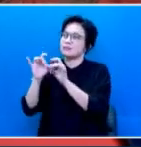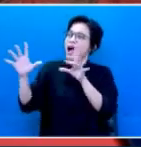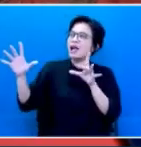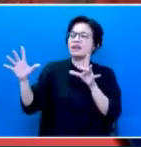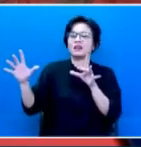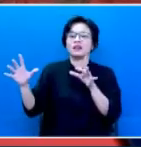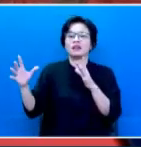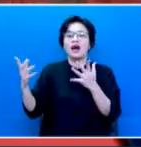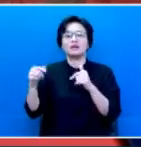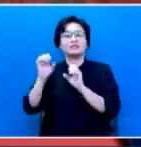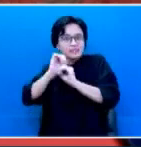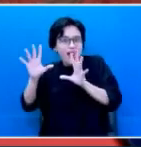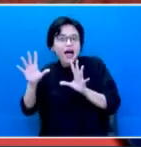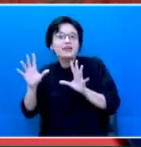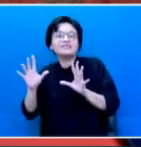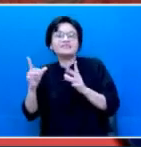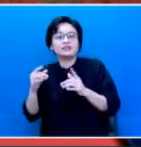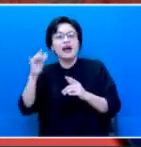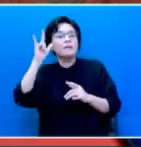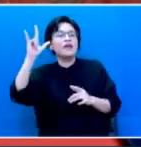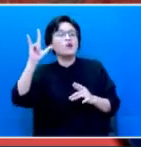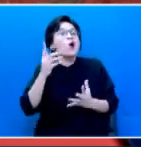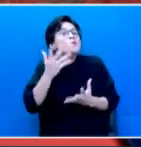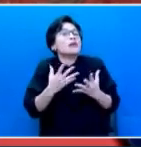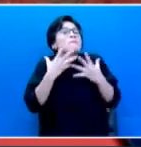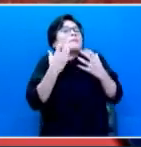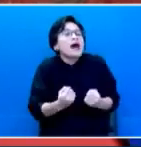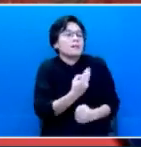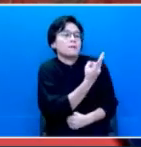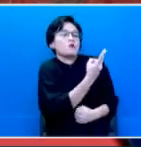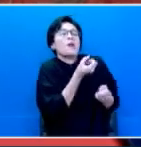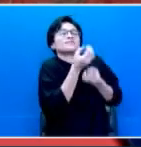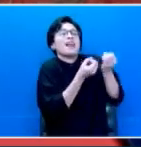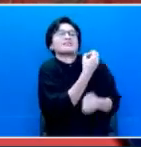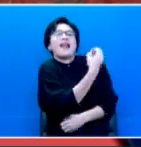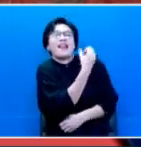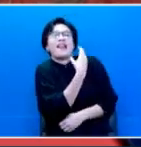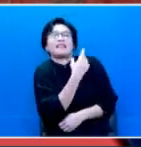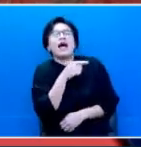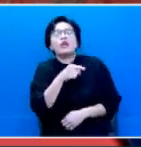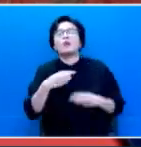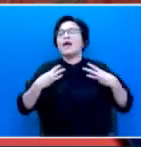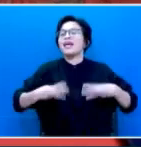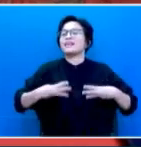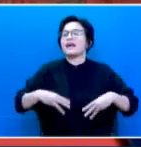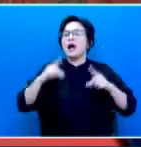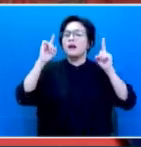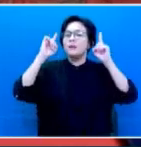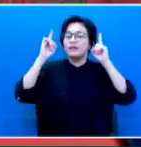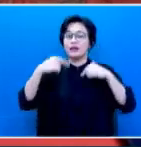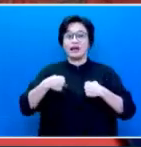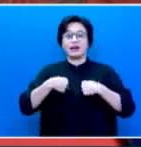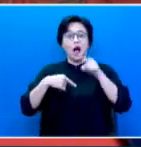gitu mungkin yang diharapkan oleh oleh PDIP kan gitu dan itu masuk akal secara etika politik menurut saya oke kalau saya kadernya Mbak